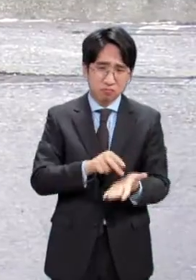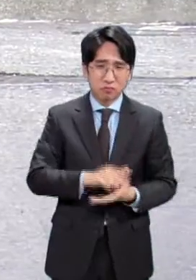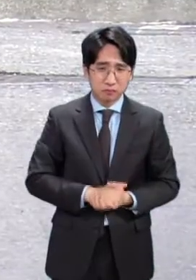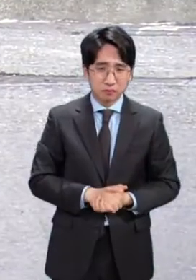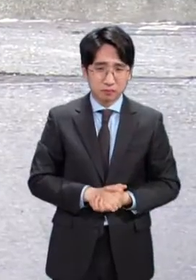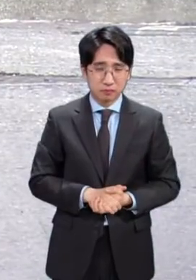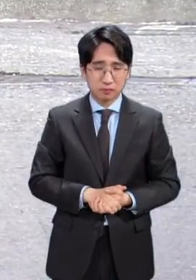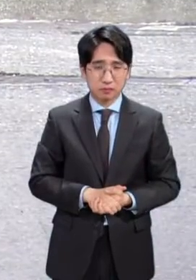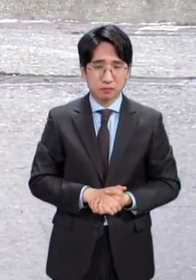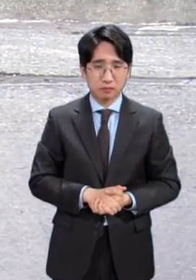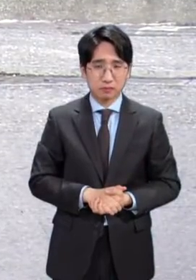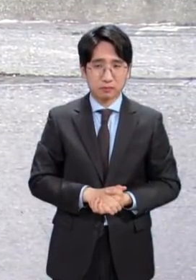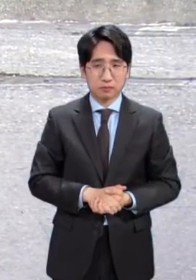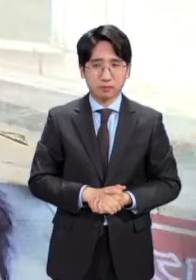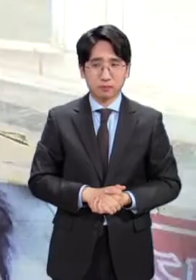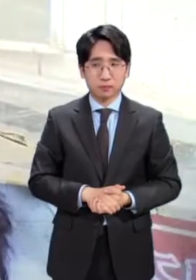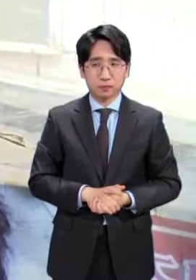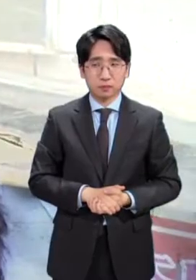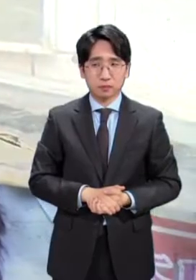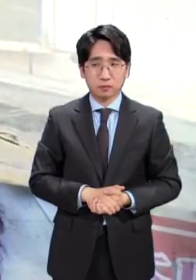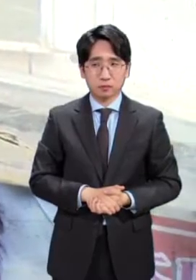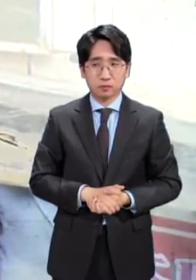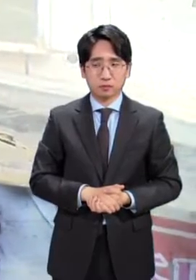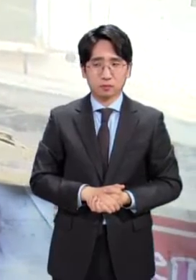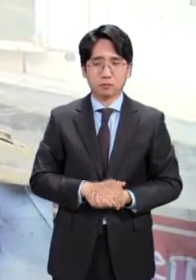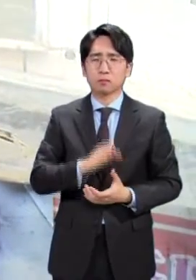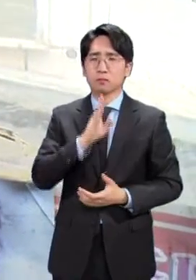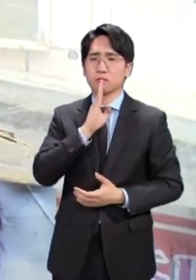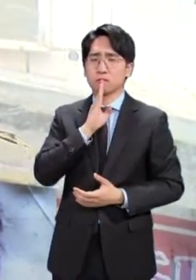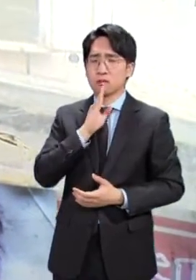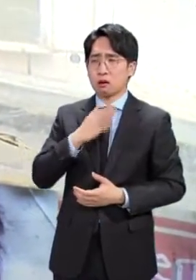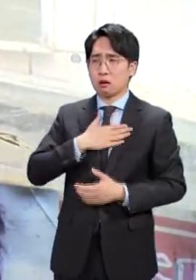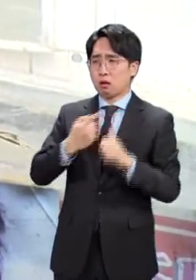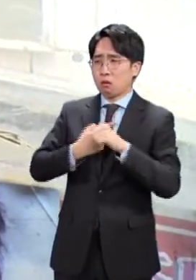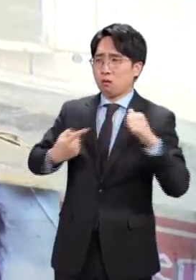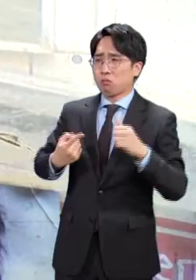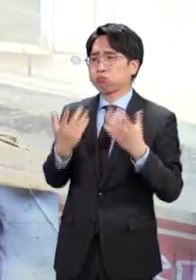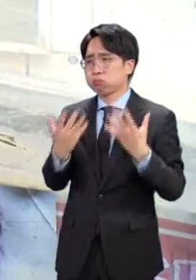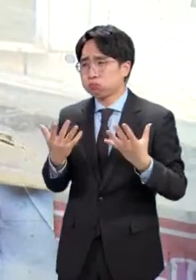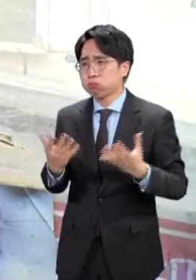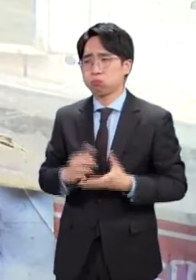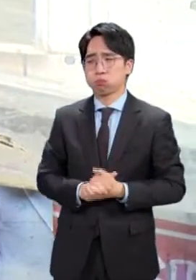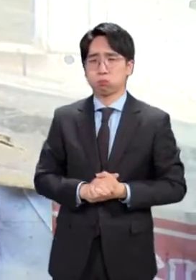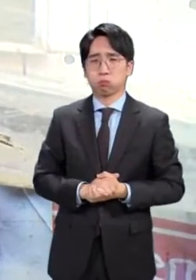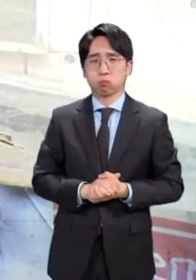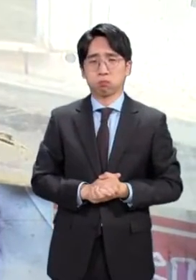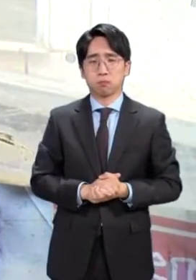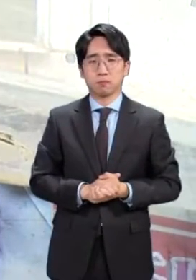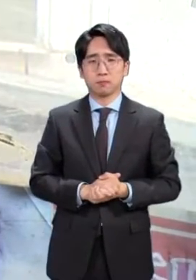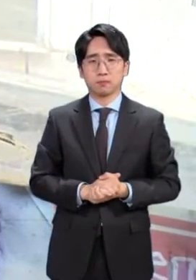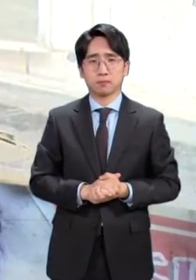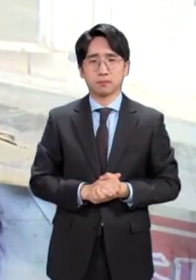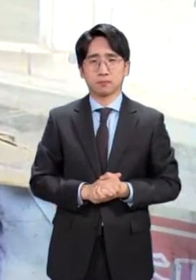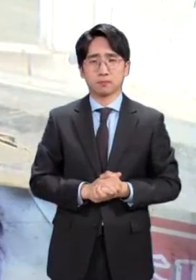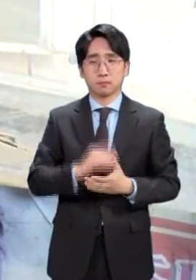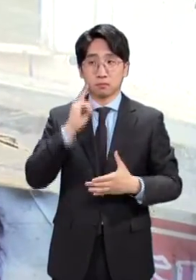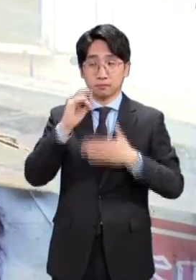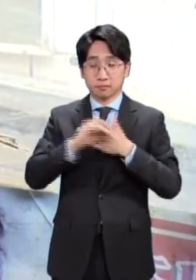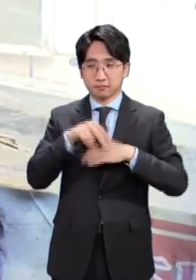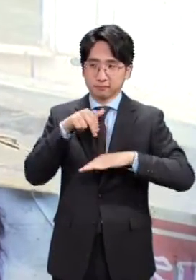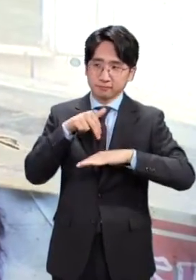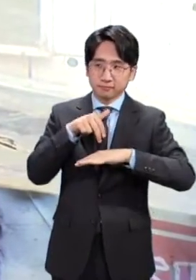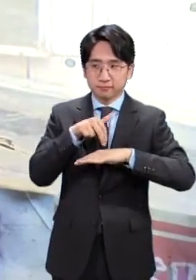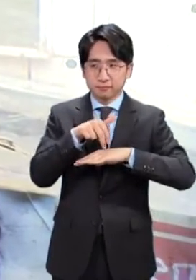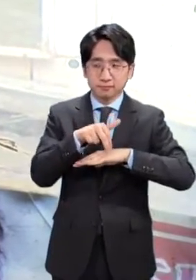큽니다. 다칠 수가 있으니까 만약에 그런 형태로 해가지고 그 뚝 같은 그런 일이